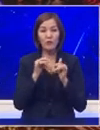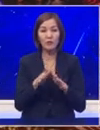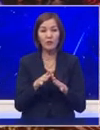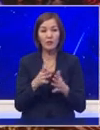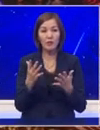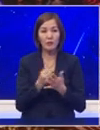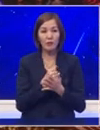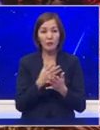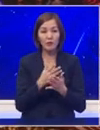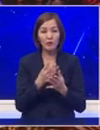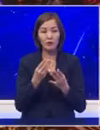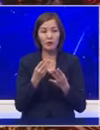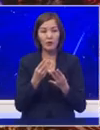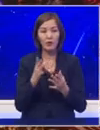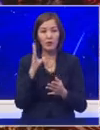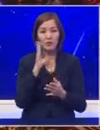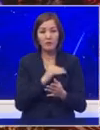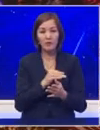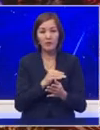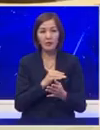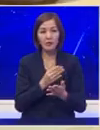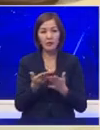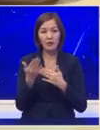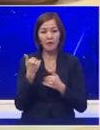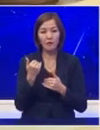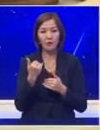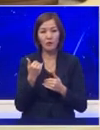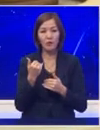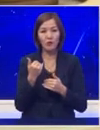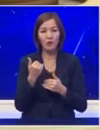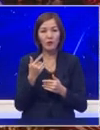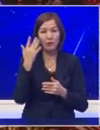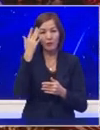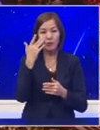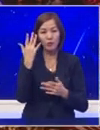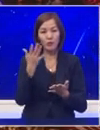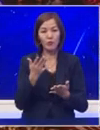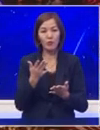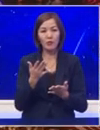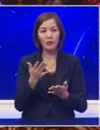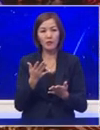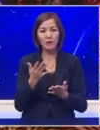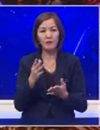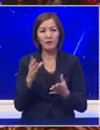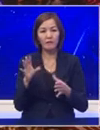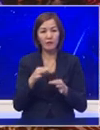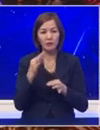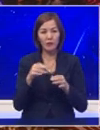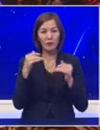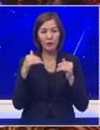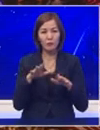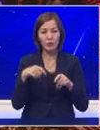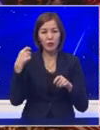получить для этого финансы я смогла осуществить свою давнюю мечту шить на выигранный Гранд я приобрела вышивальную машинку